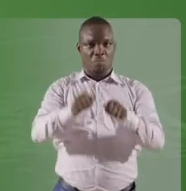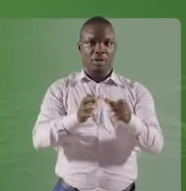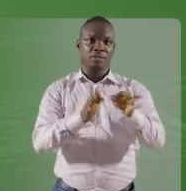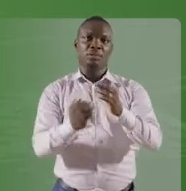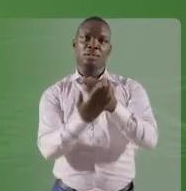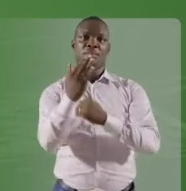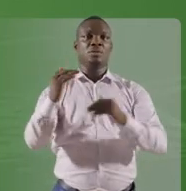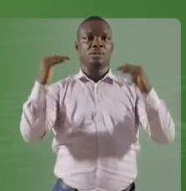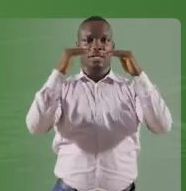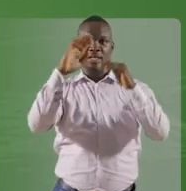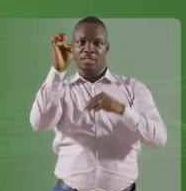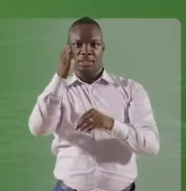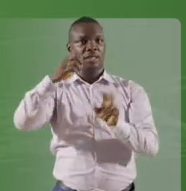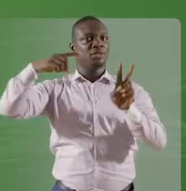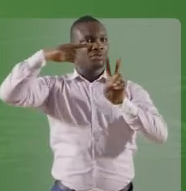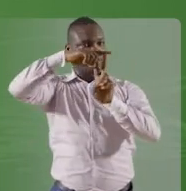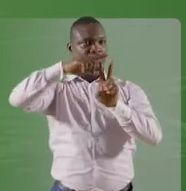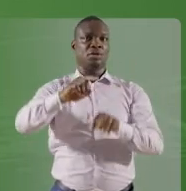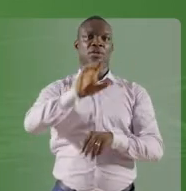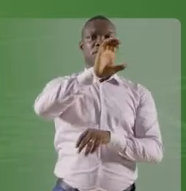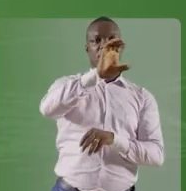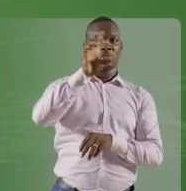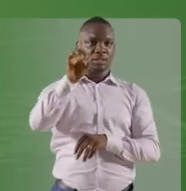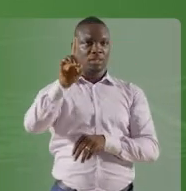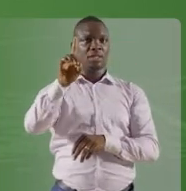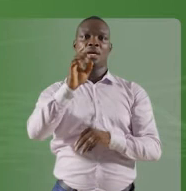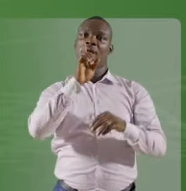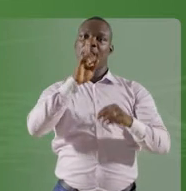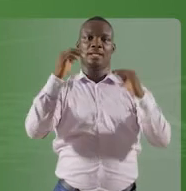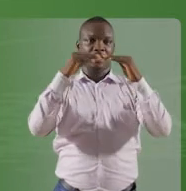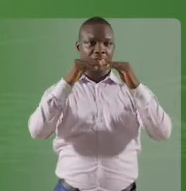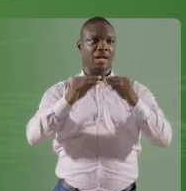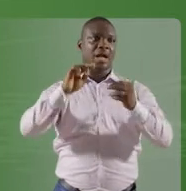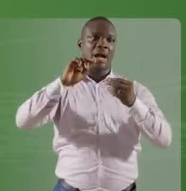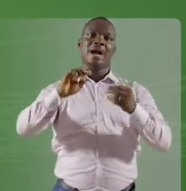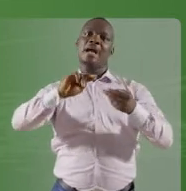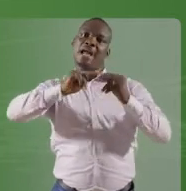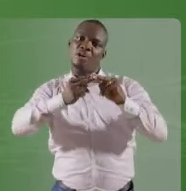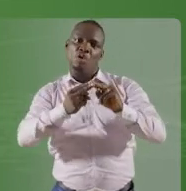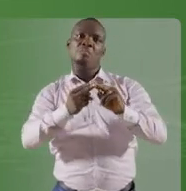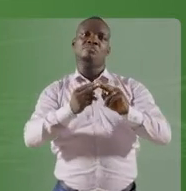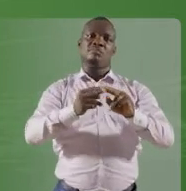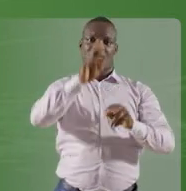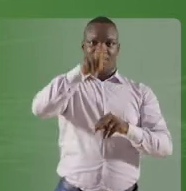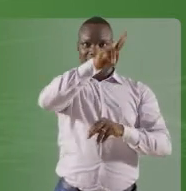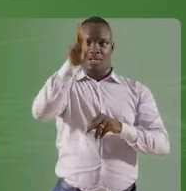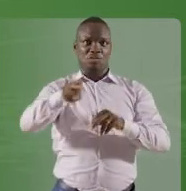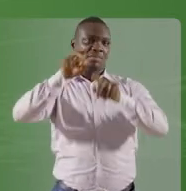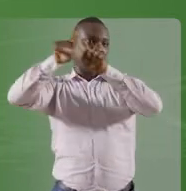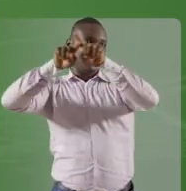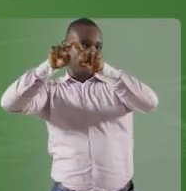vectorielle, c'est-à-dire vecteur CD est égal à un nombre réel lambda fois vecteur